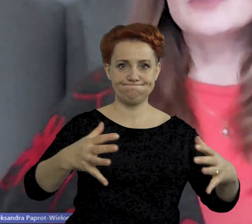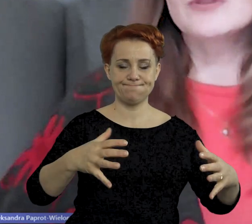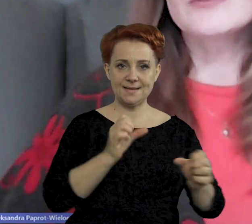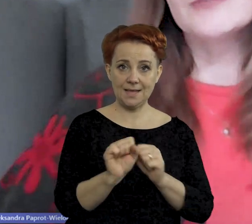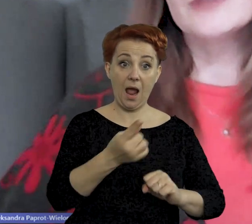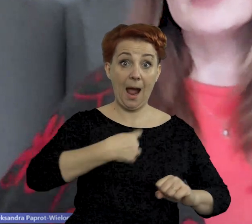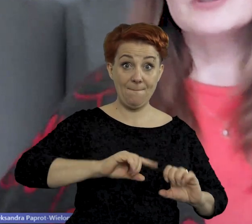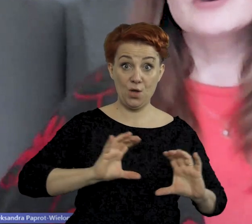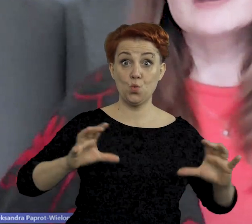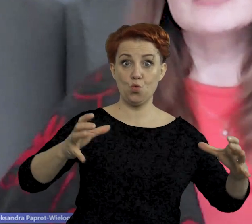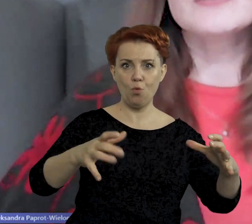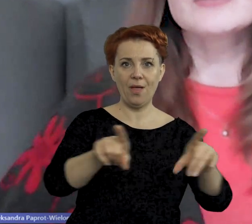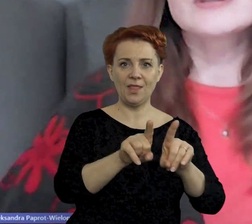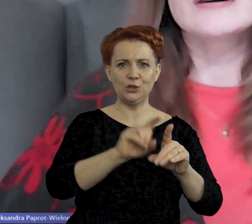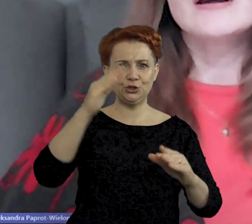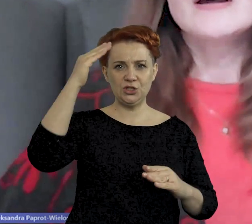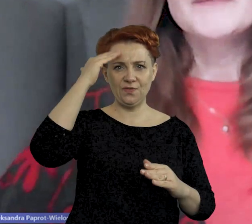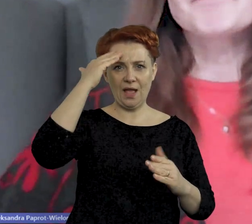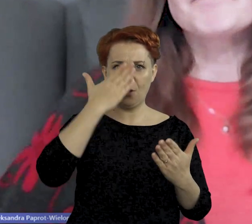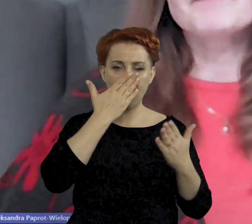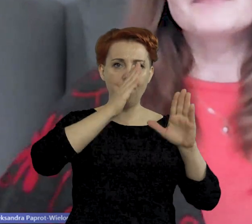jako zbiorowość świadomie też pokazujemy,